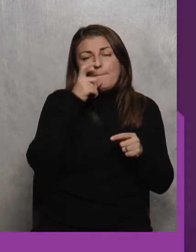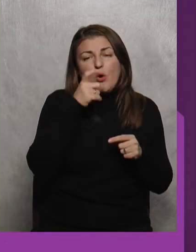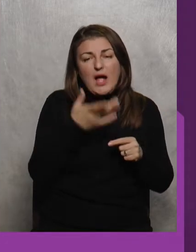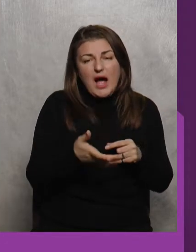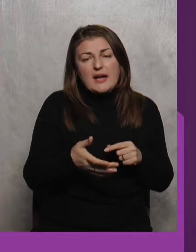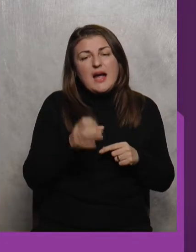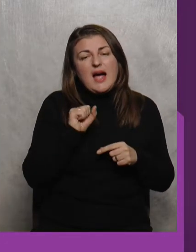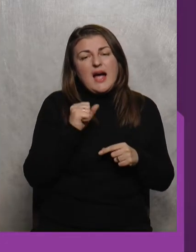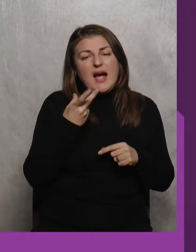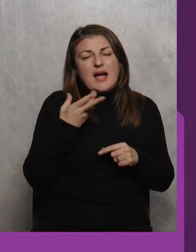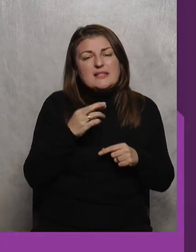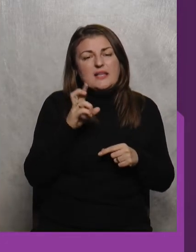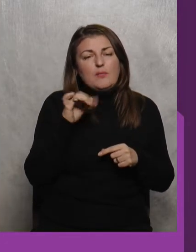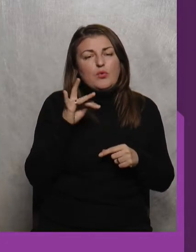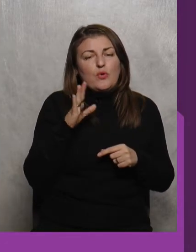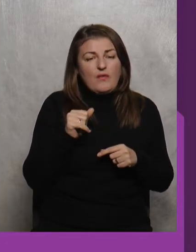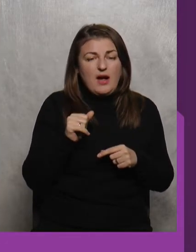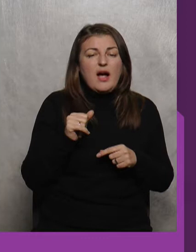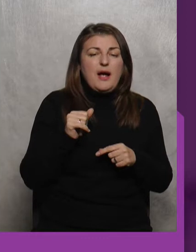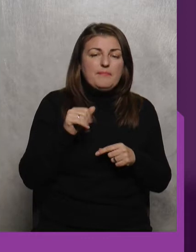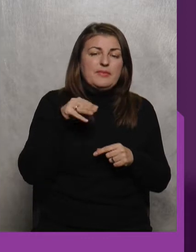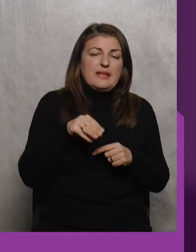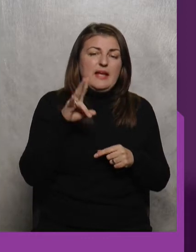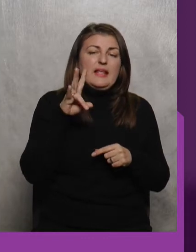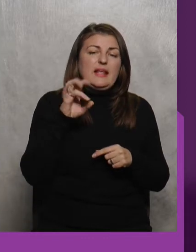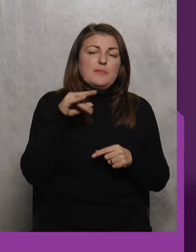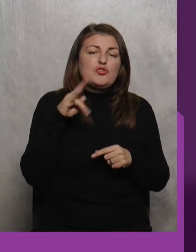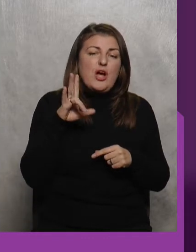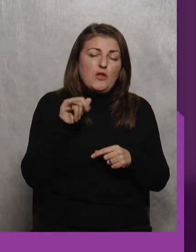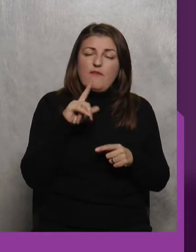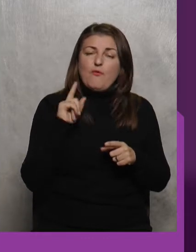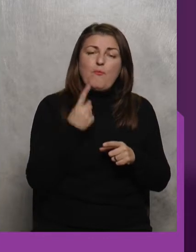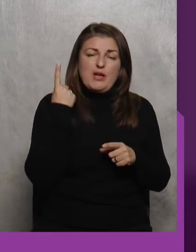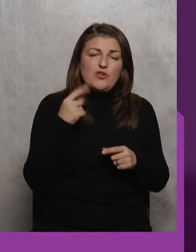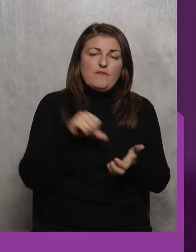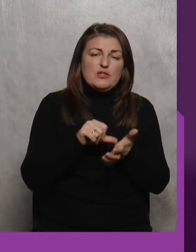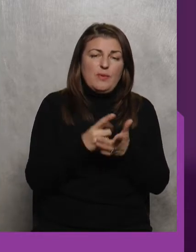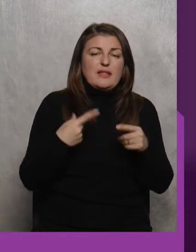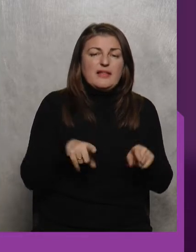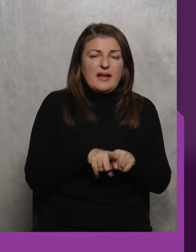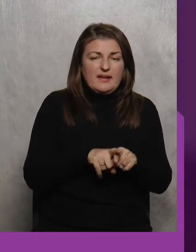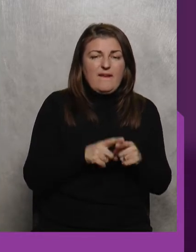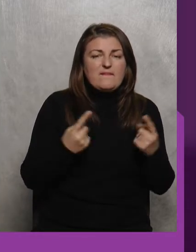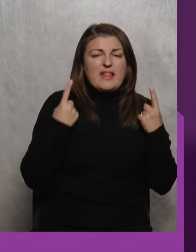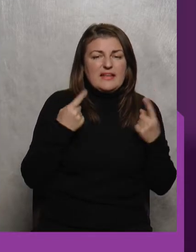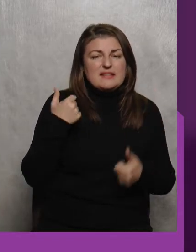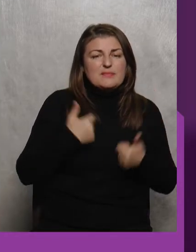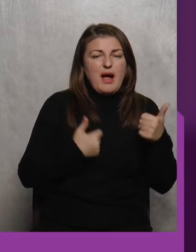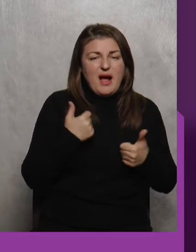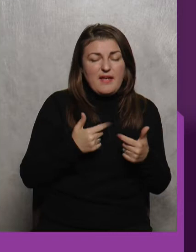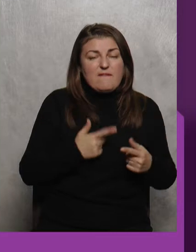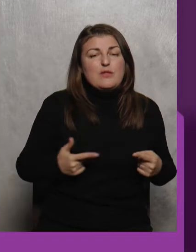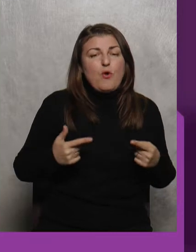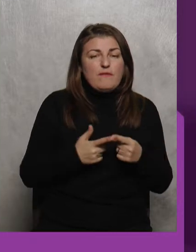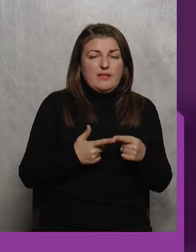Болгарії. Ася Бурова. Да, Тетяна Німчанова вперше виступає на таких великих змаганнях.